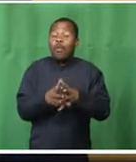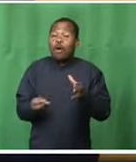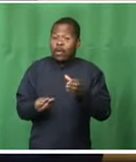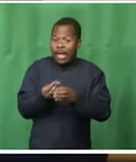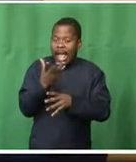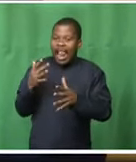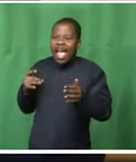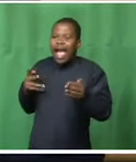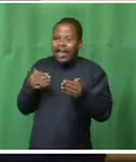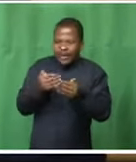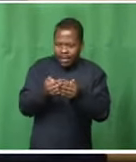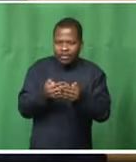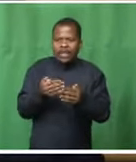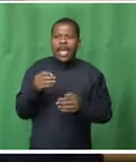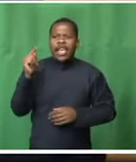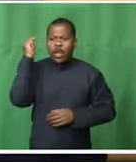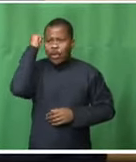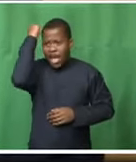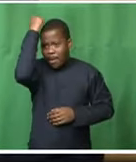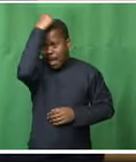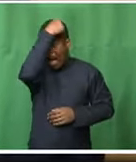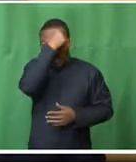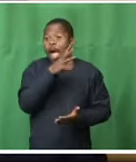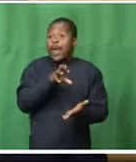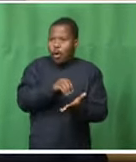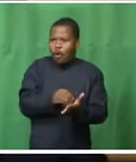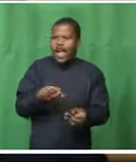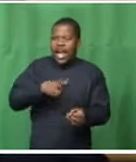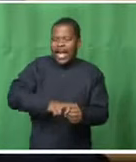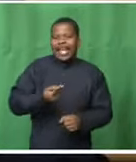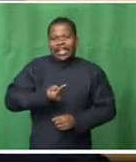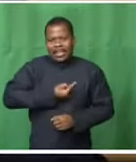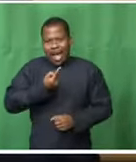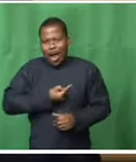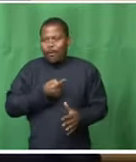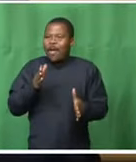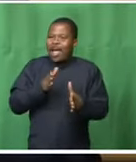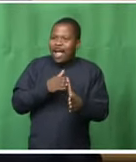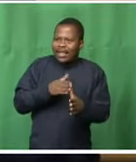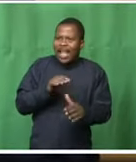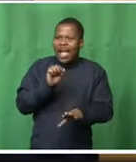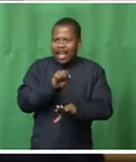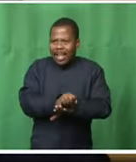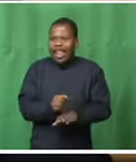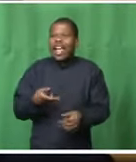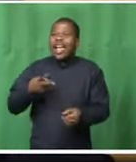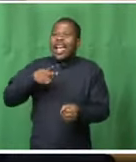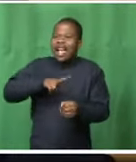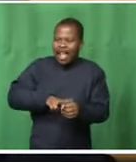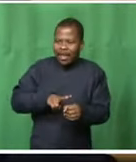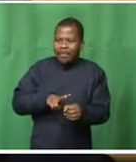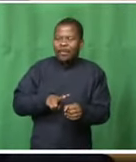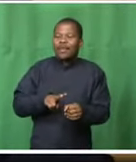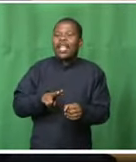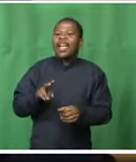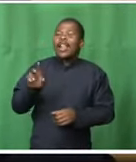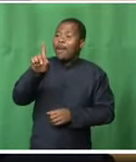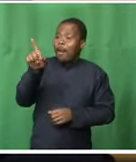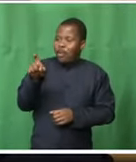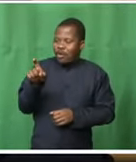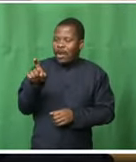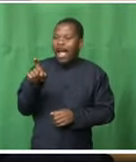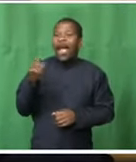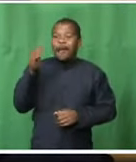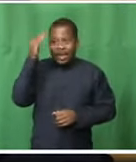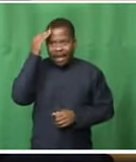noma sebabuti imibuto bekuphendula yona nathi uma basibuta umbuto sathi lokho